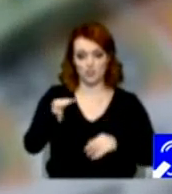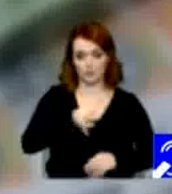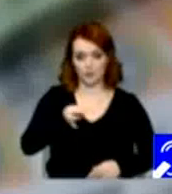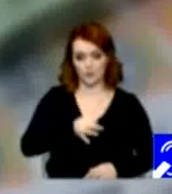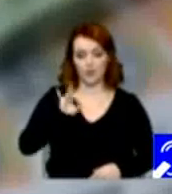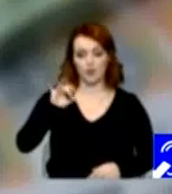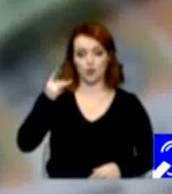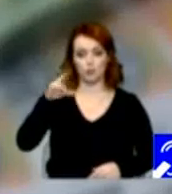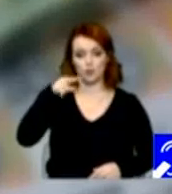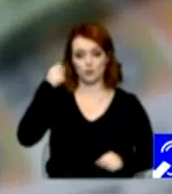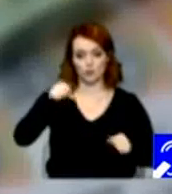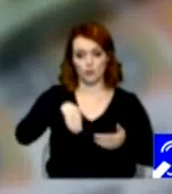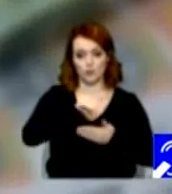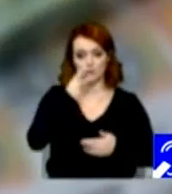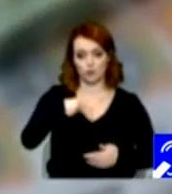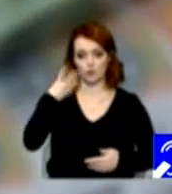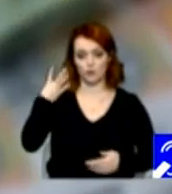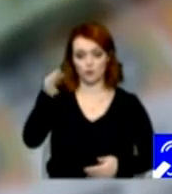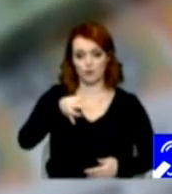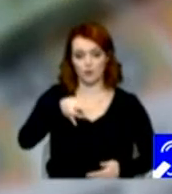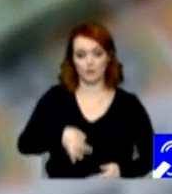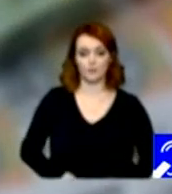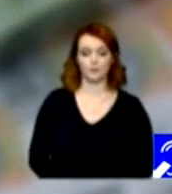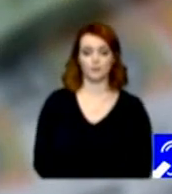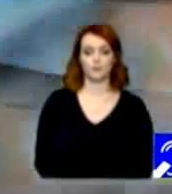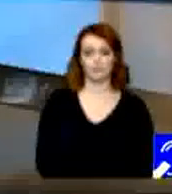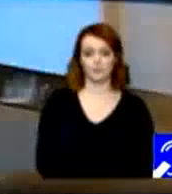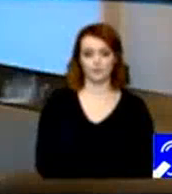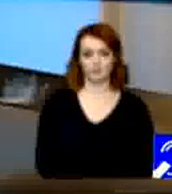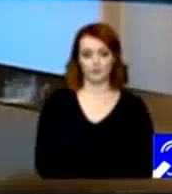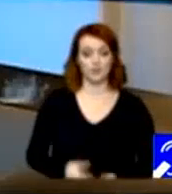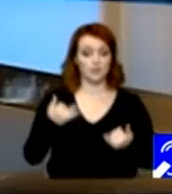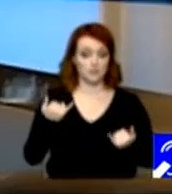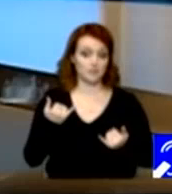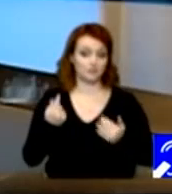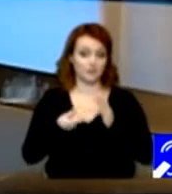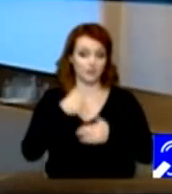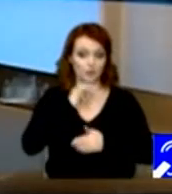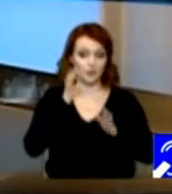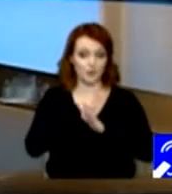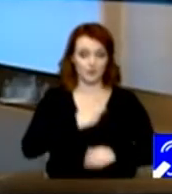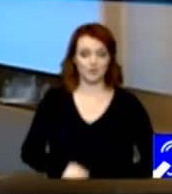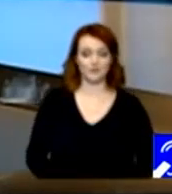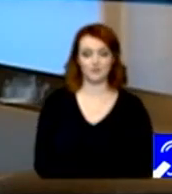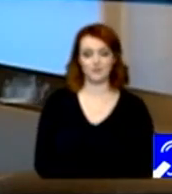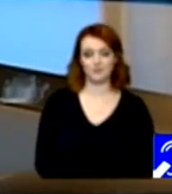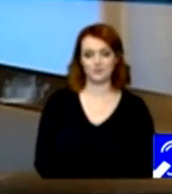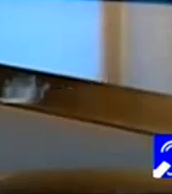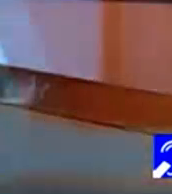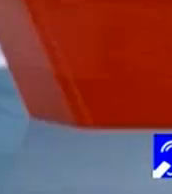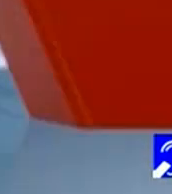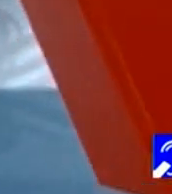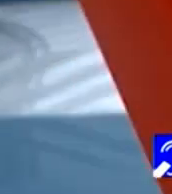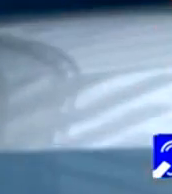de bani și rubla rusească 24 de bani fierbe finală să vedem data la meteo